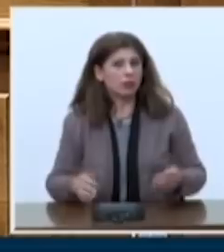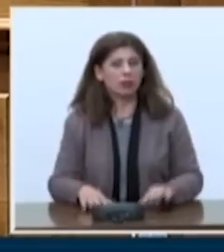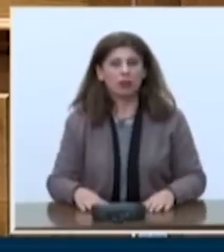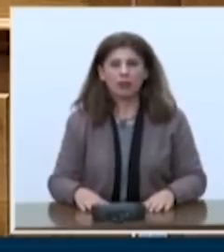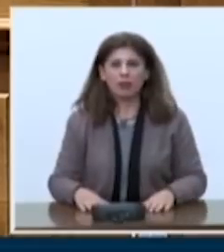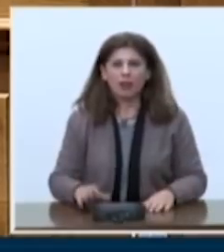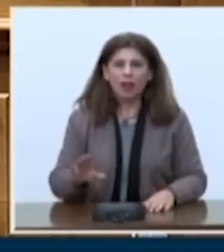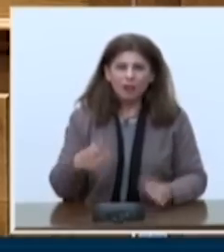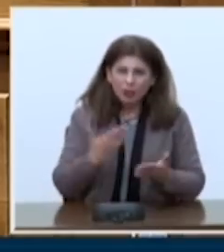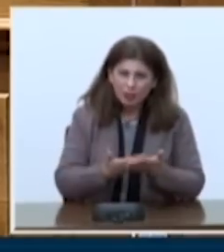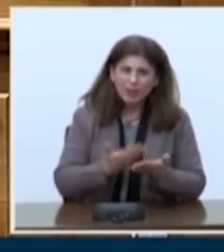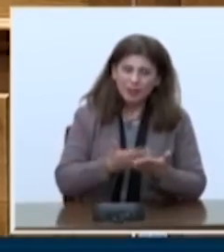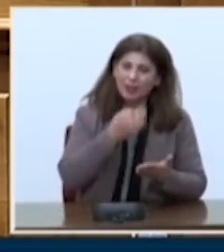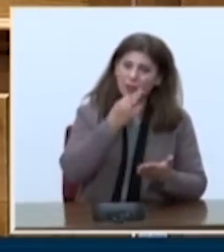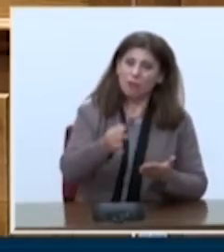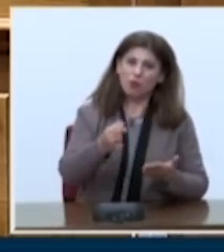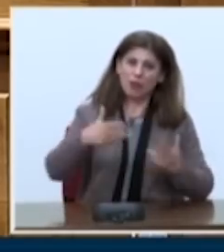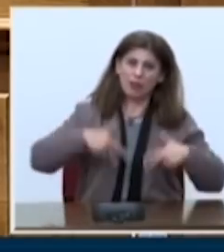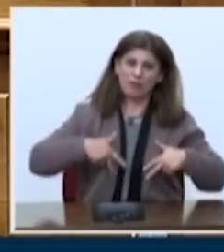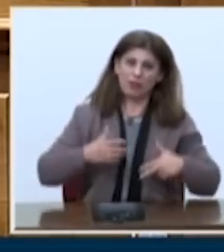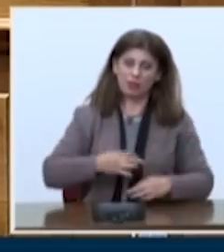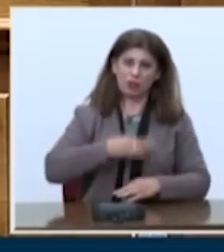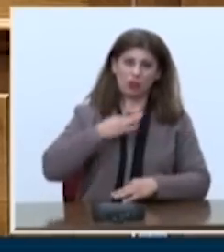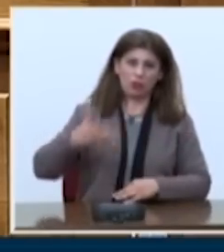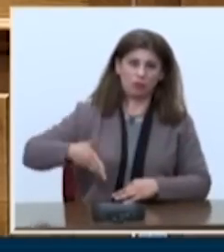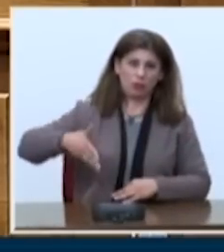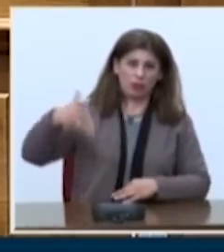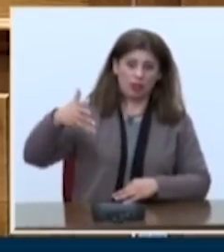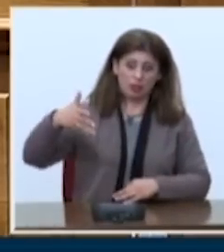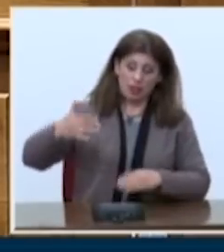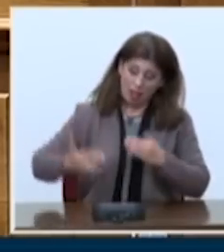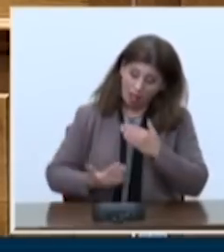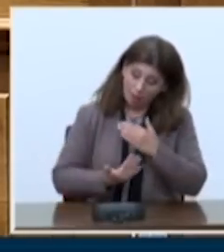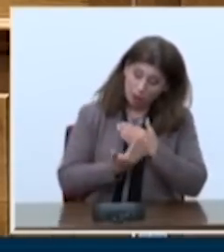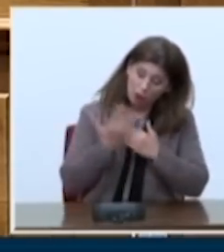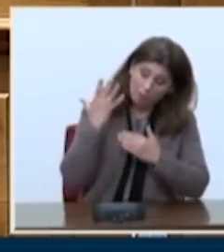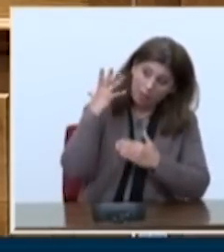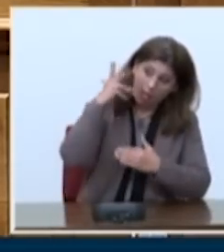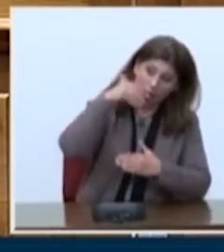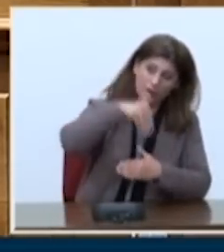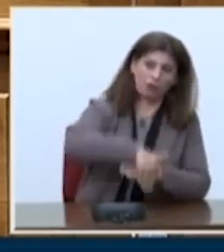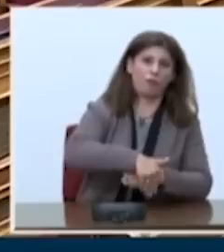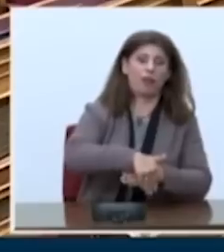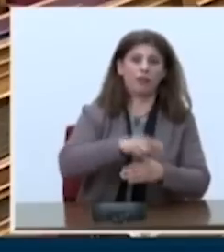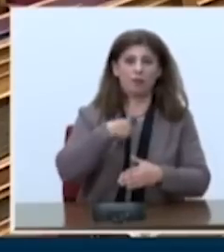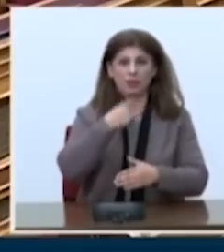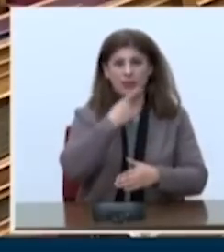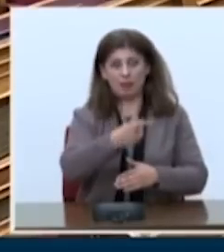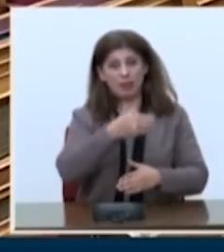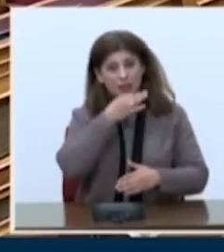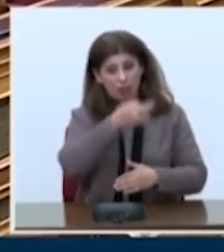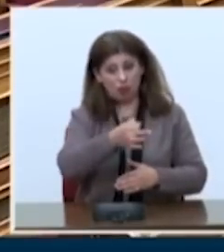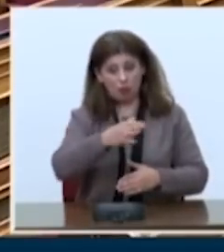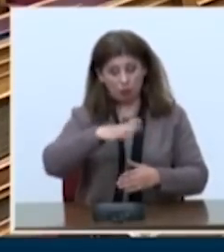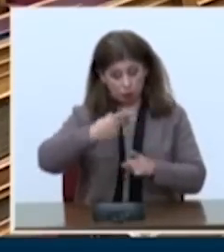επιχείρημα που χρησιμοποιεί η κυβέρνηση και ο κύριος Μητσοτάκης από το πρωί μέχρι το βράδυ. Λοιπόν, σας λέμε και κυρίως το λέμε βέβαια στον ελληνικό